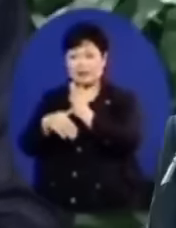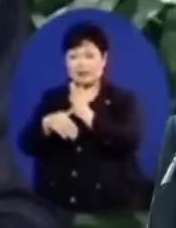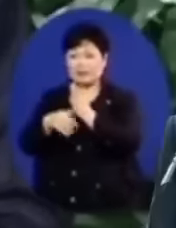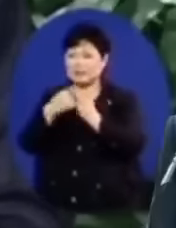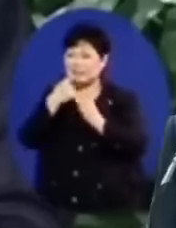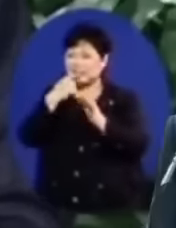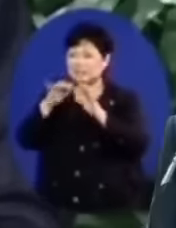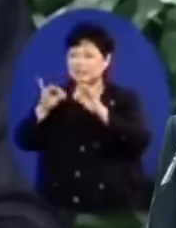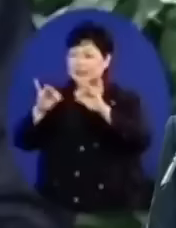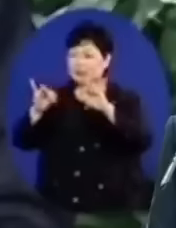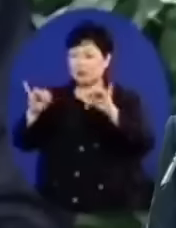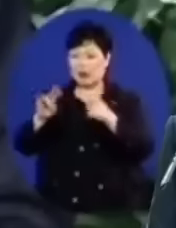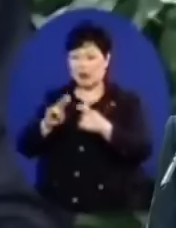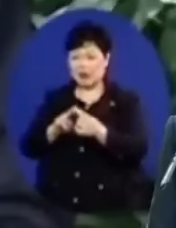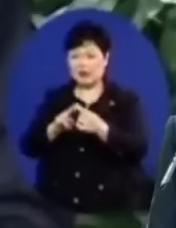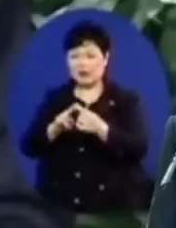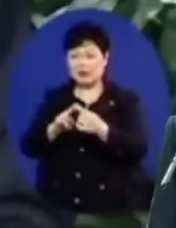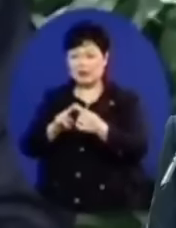밀가루와